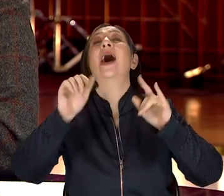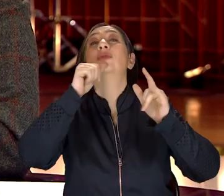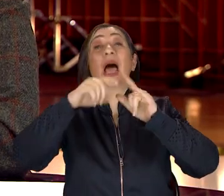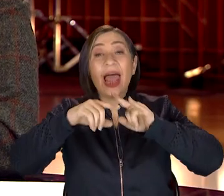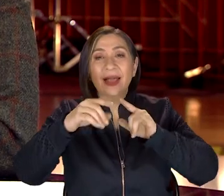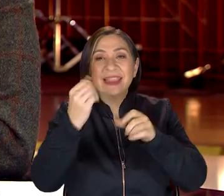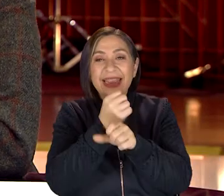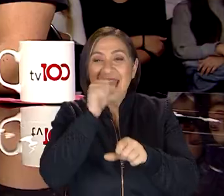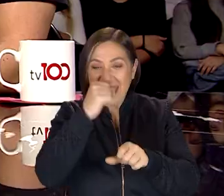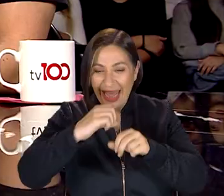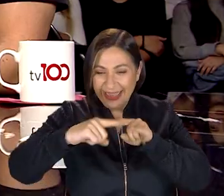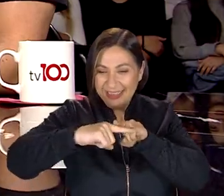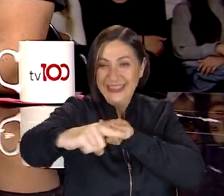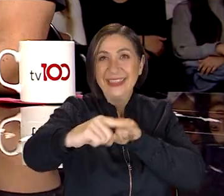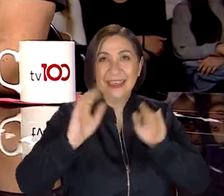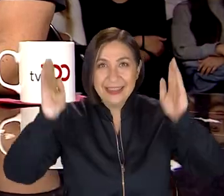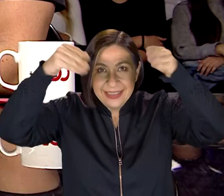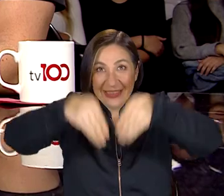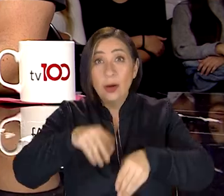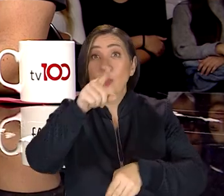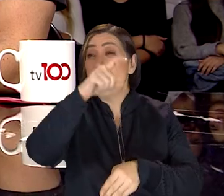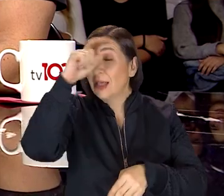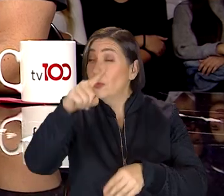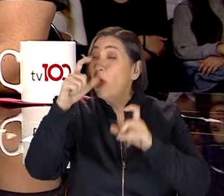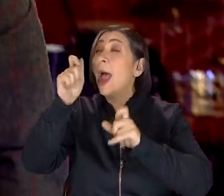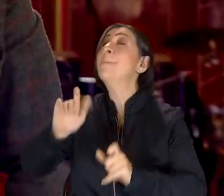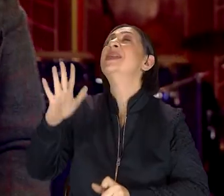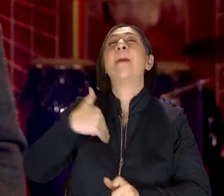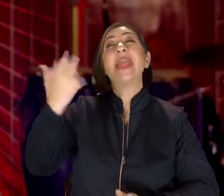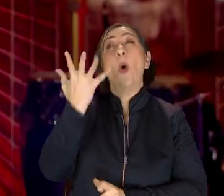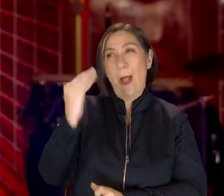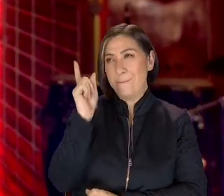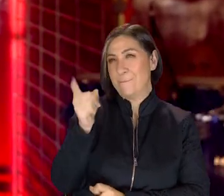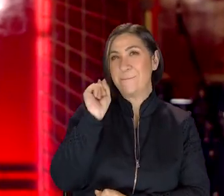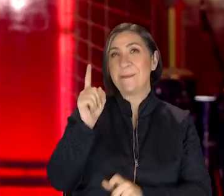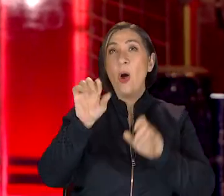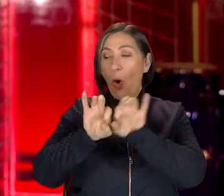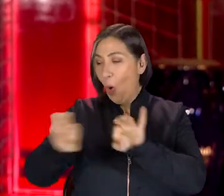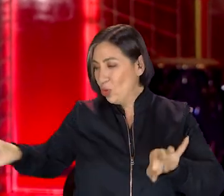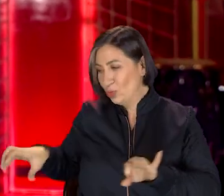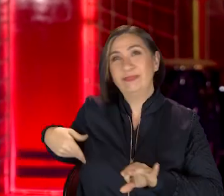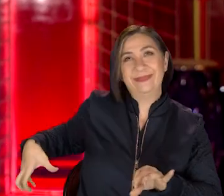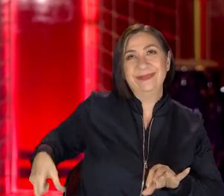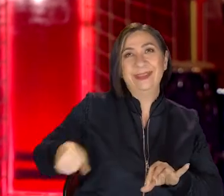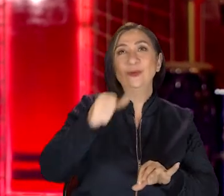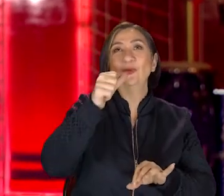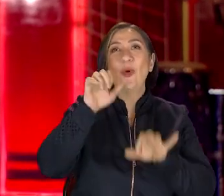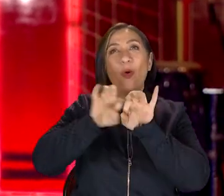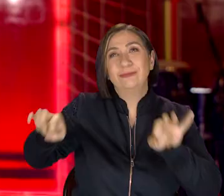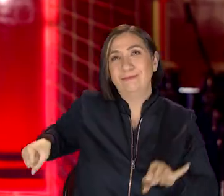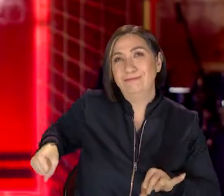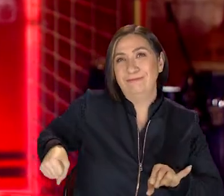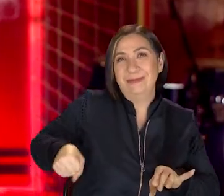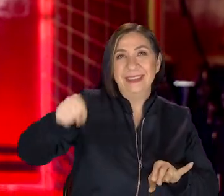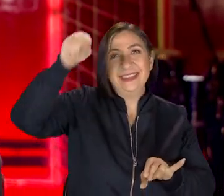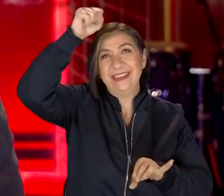Abi iskele abi orası. Bu yaz bu fotoğrafı çektirmezsem ne olayım? Hortumumu da yanıma alacağım.